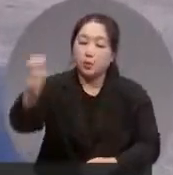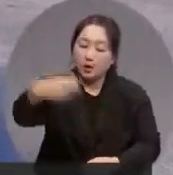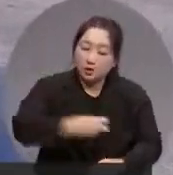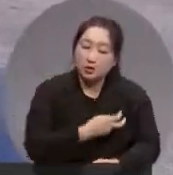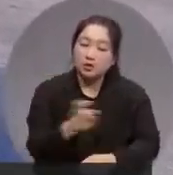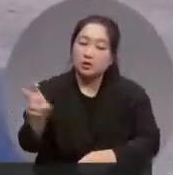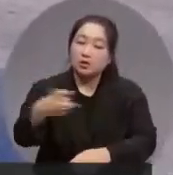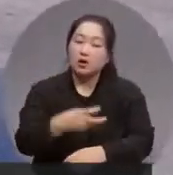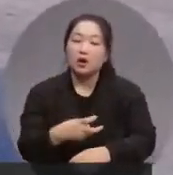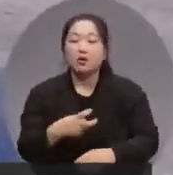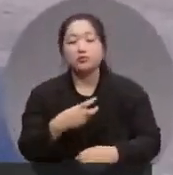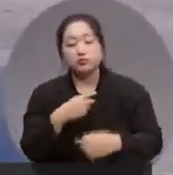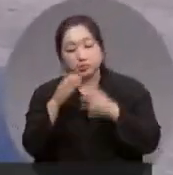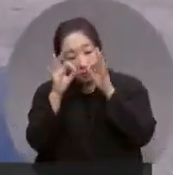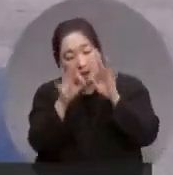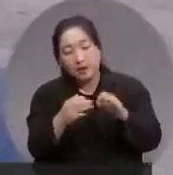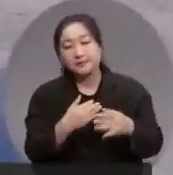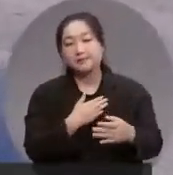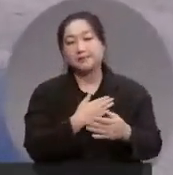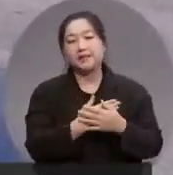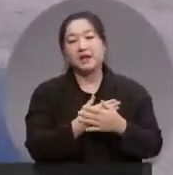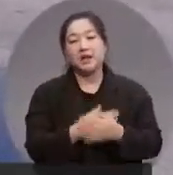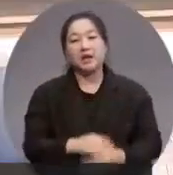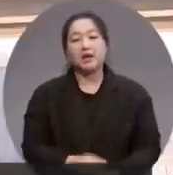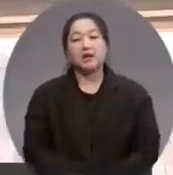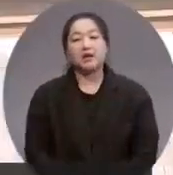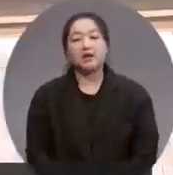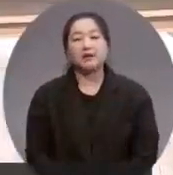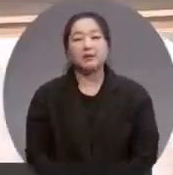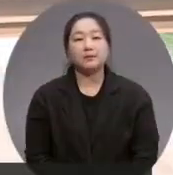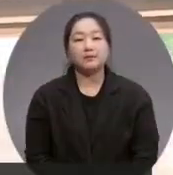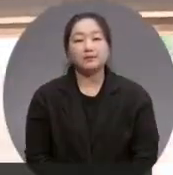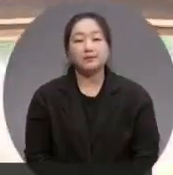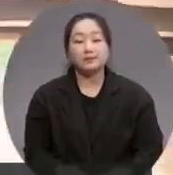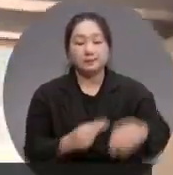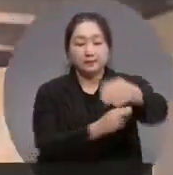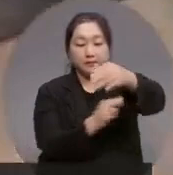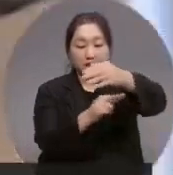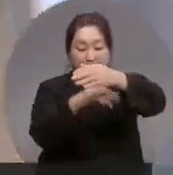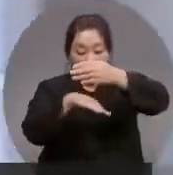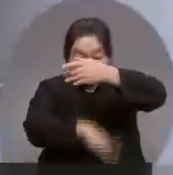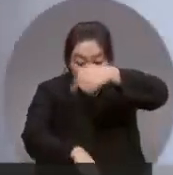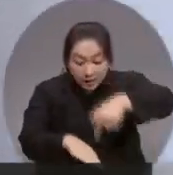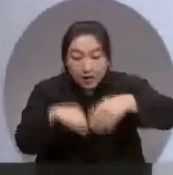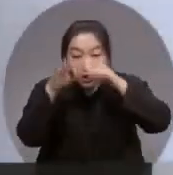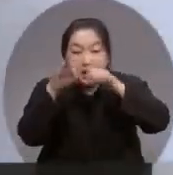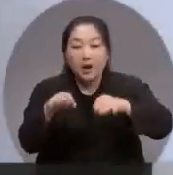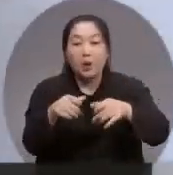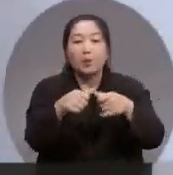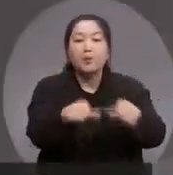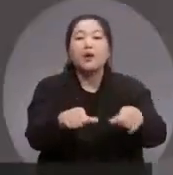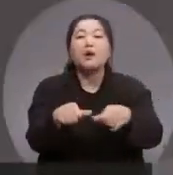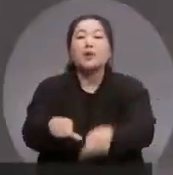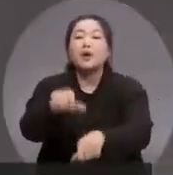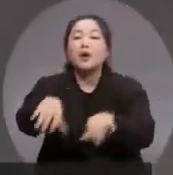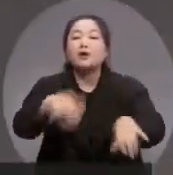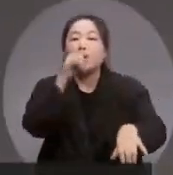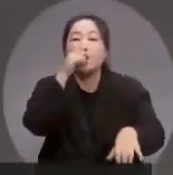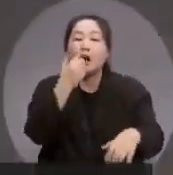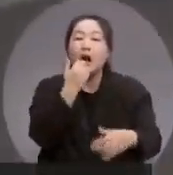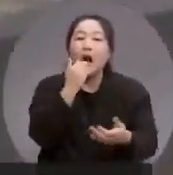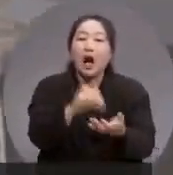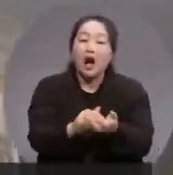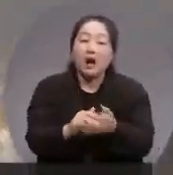다니니까요. 그런 게 조금 불안한 느낌들은. 교량 하부를 보니 곳곳에 균열이 발견됐고